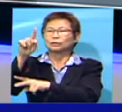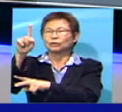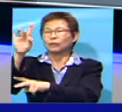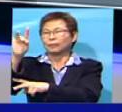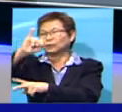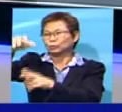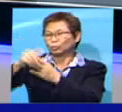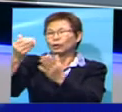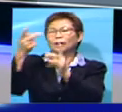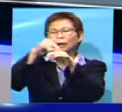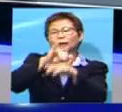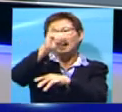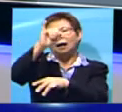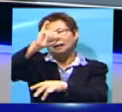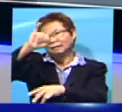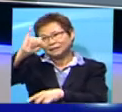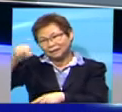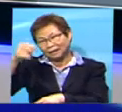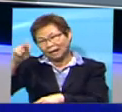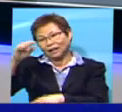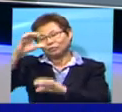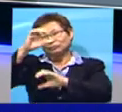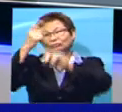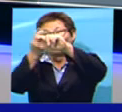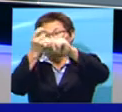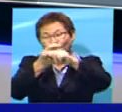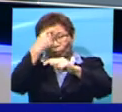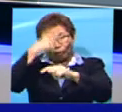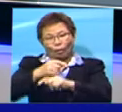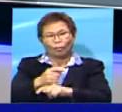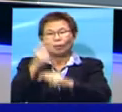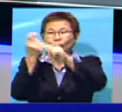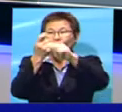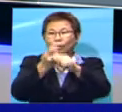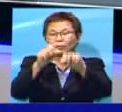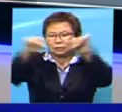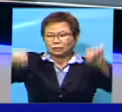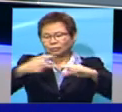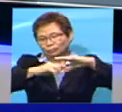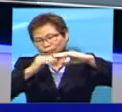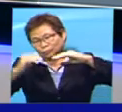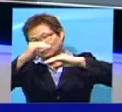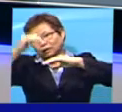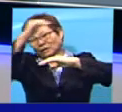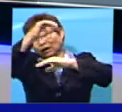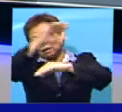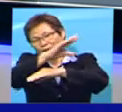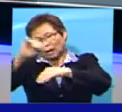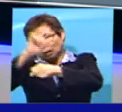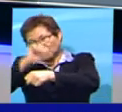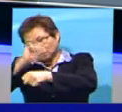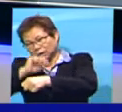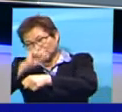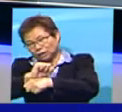RM342.18J kepada IJM Construction Sdn Bhd. Ini bagi pembinaan dan penyiapan stesen bertingkat serta kerja-kerja berkaitan di Sri